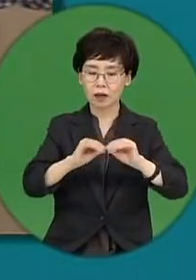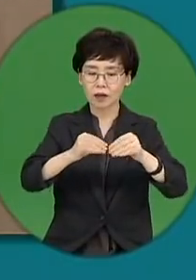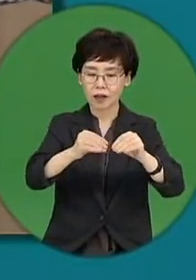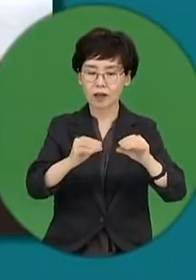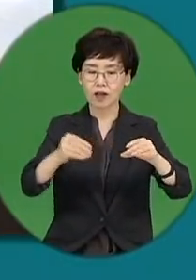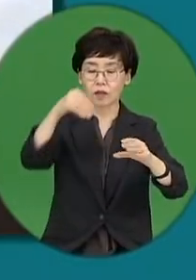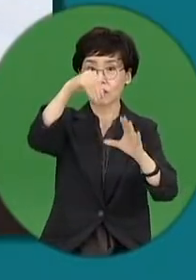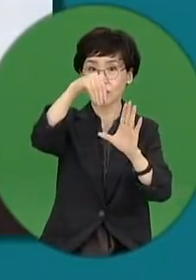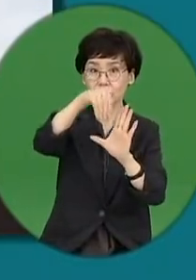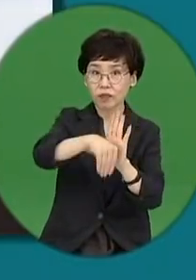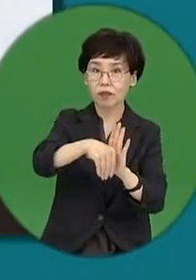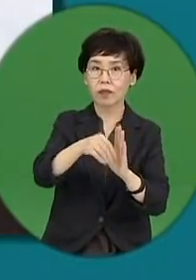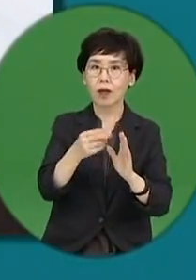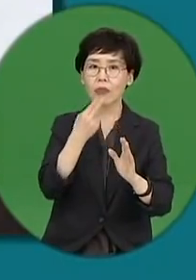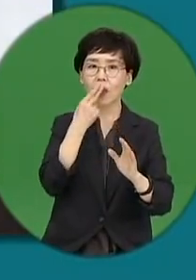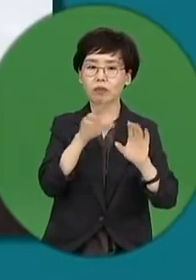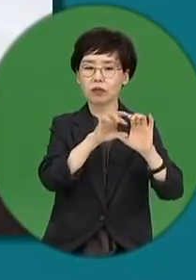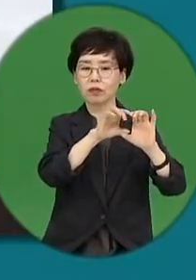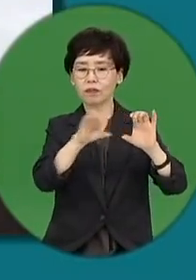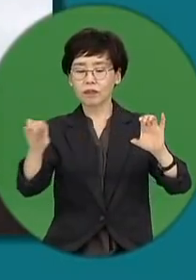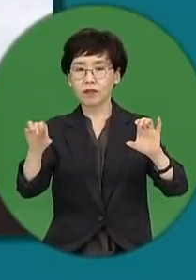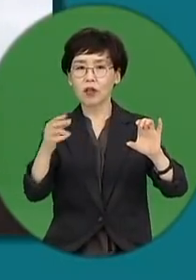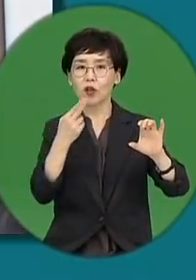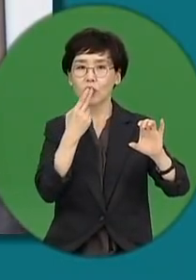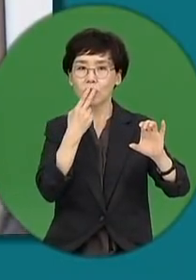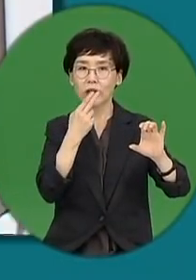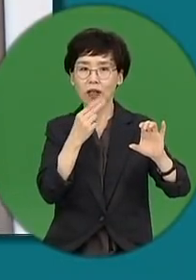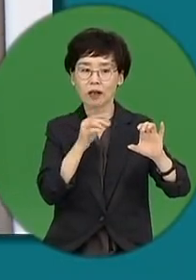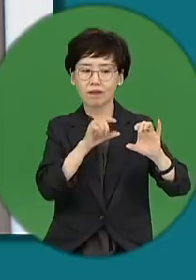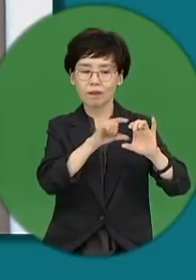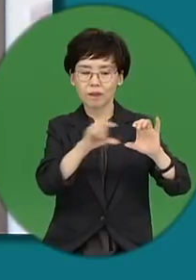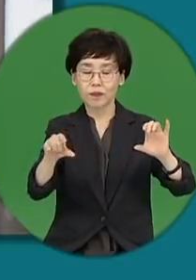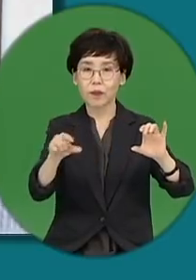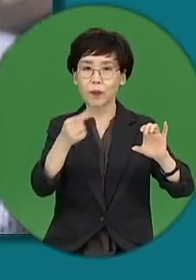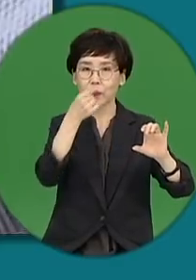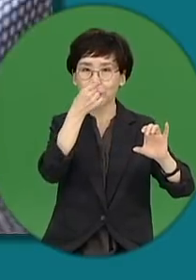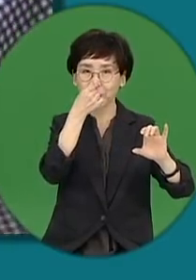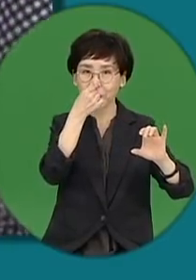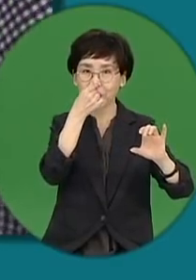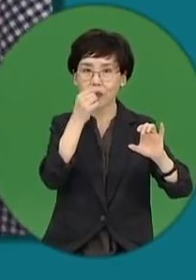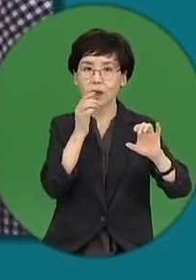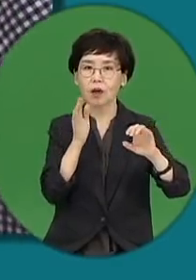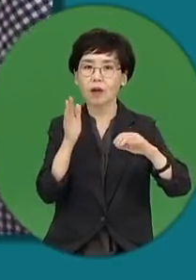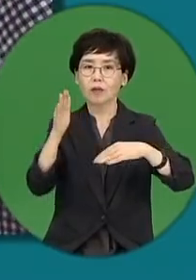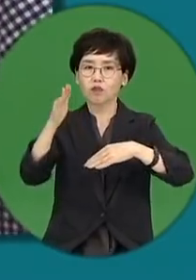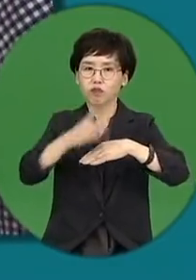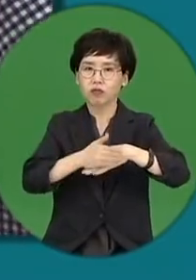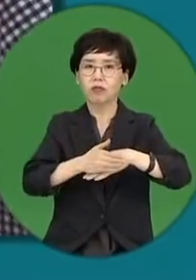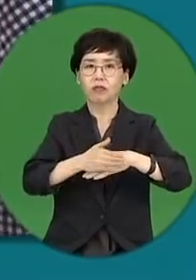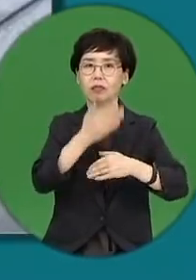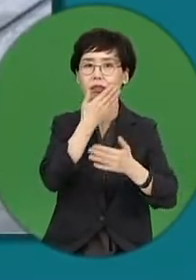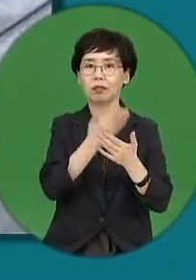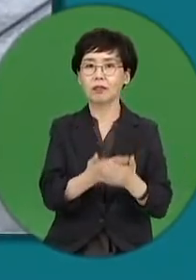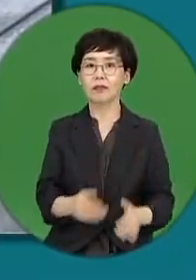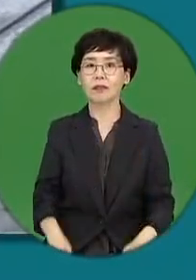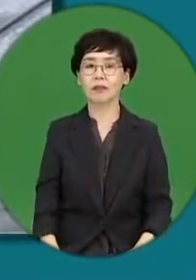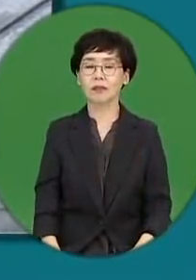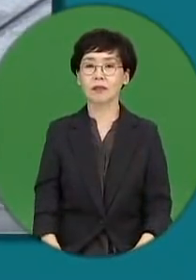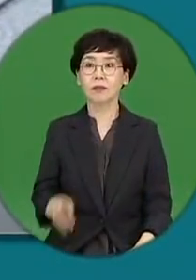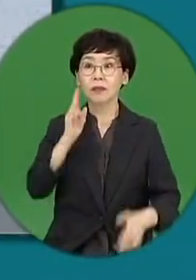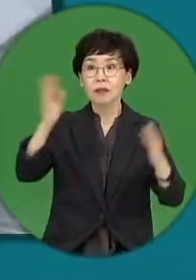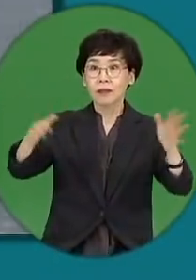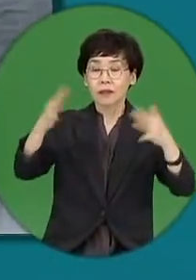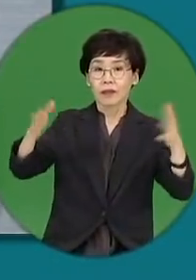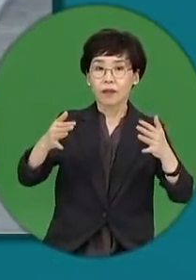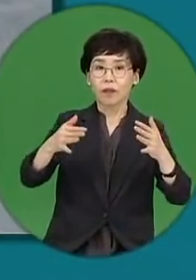메우거나 테이프를 붙이더라도 유리와 창틀이 벌어진 부분을 고정해 흔들리지 않도록 하는 게 중요합니다. 강한 바람에